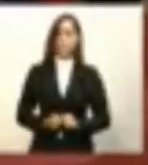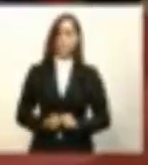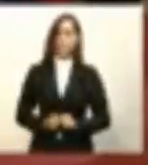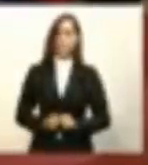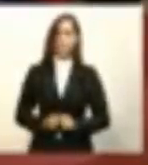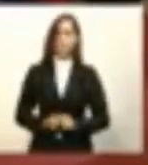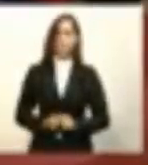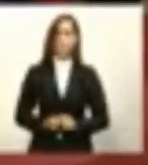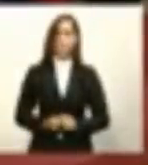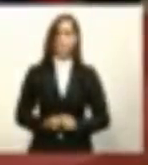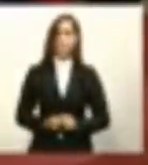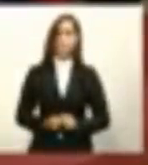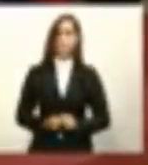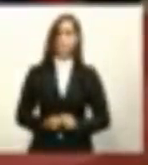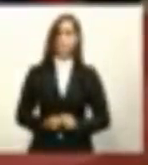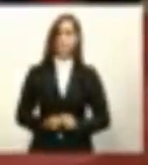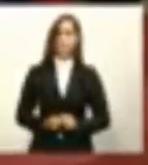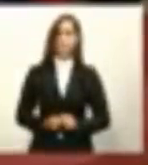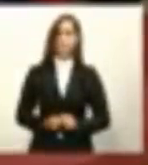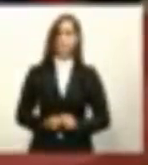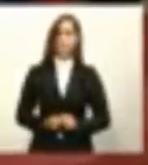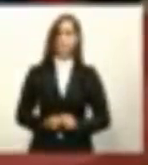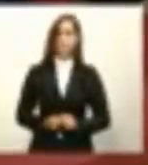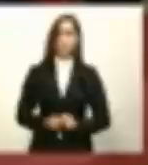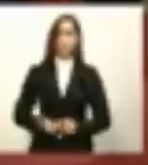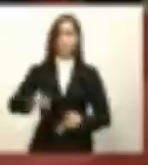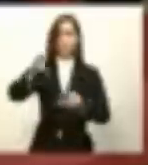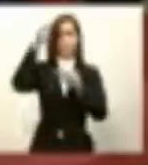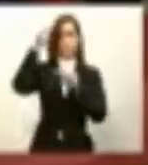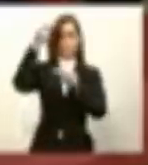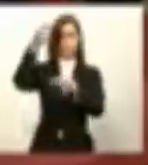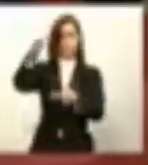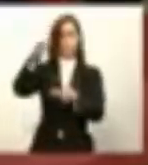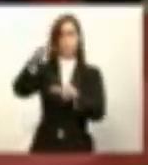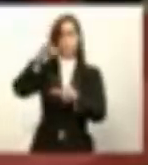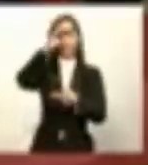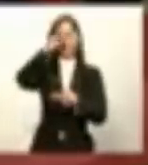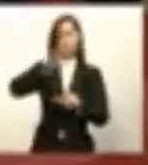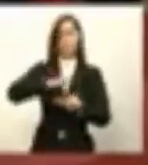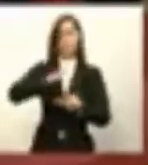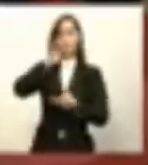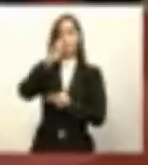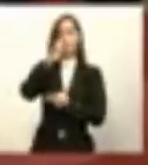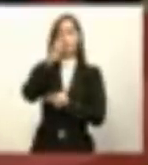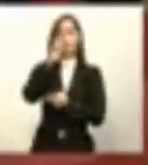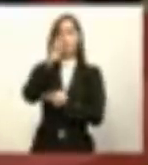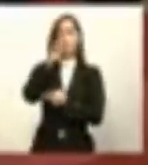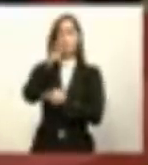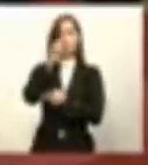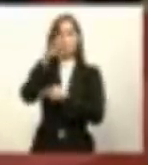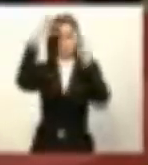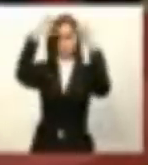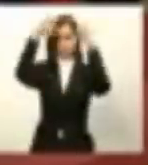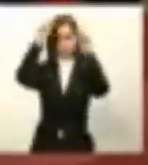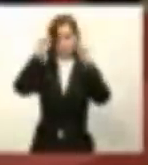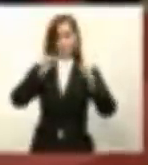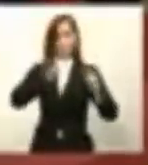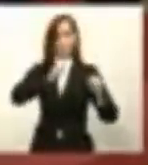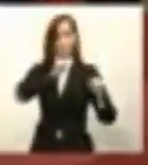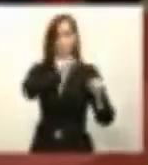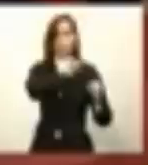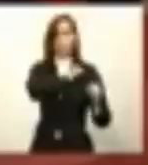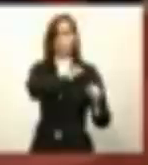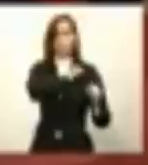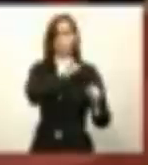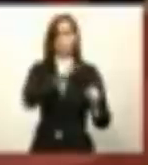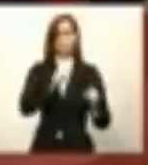National en République Dominicaine. Accord que président Jovenel Moïse avec président Saint-Domingue Luis